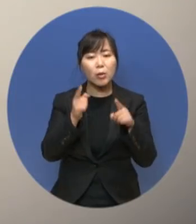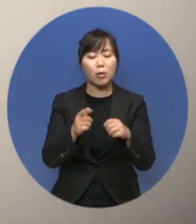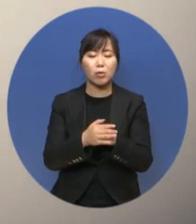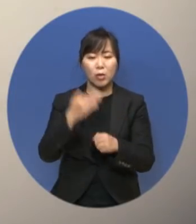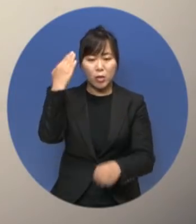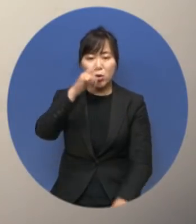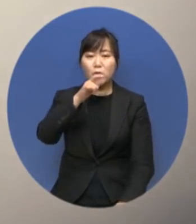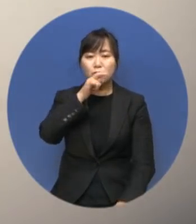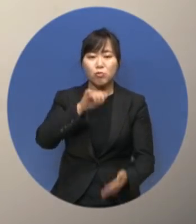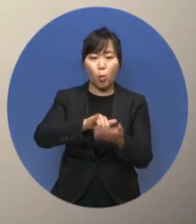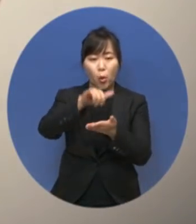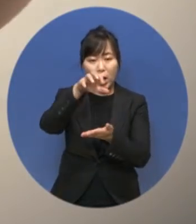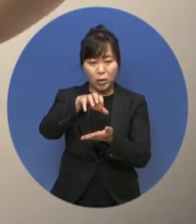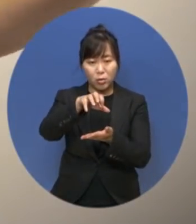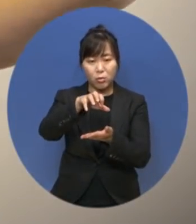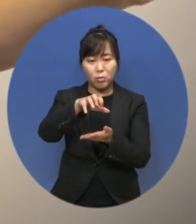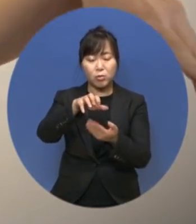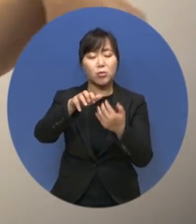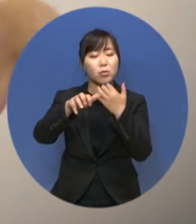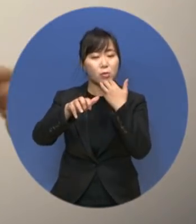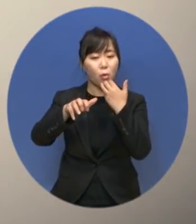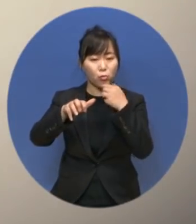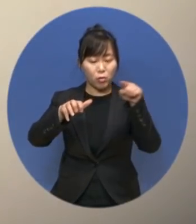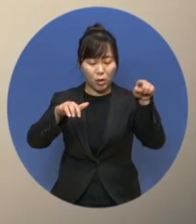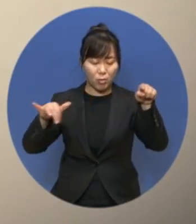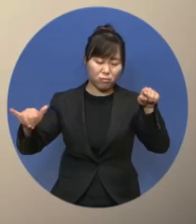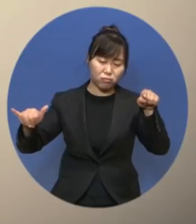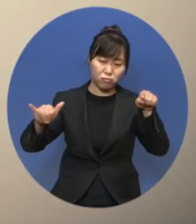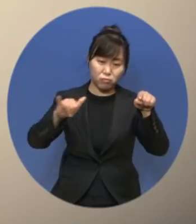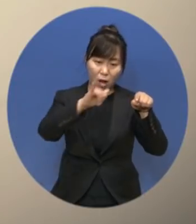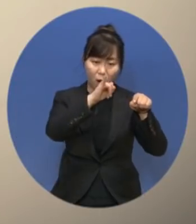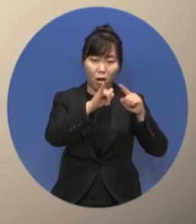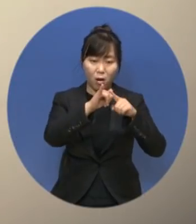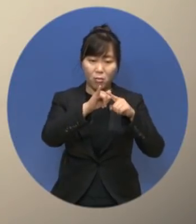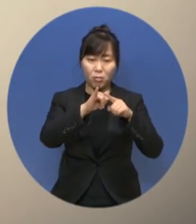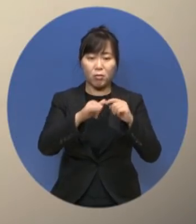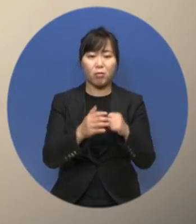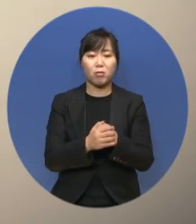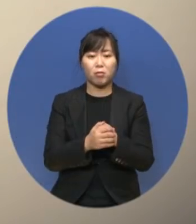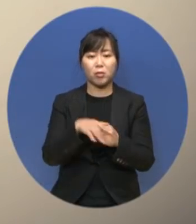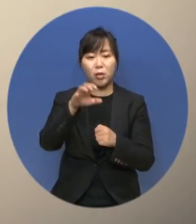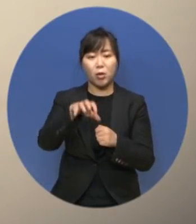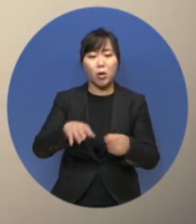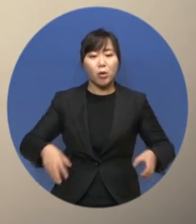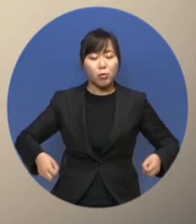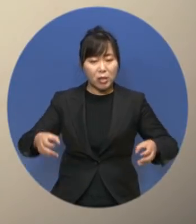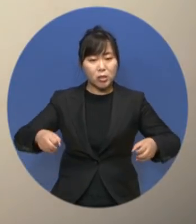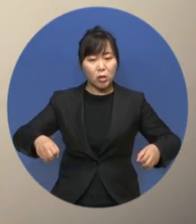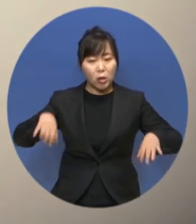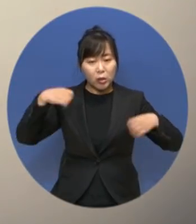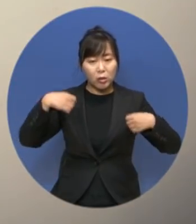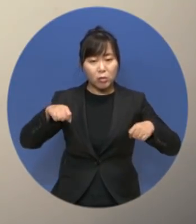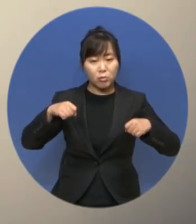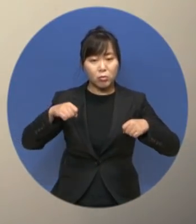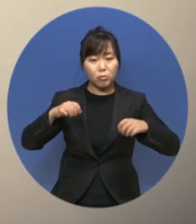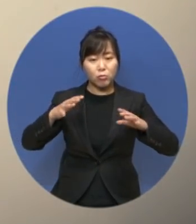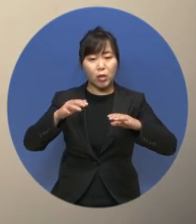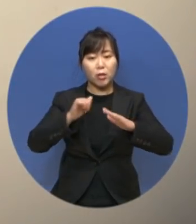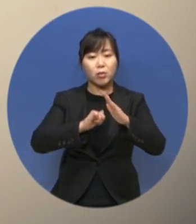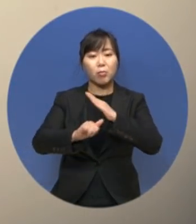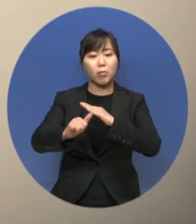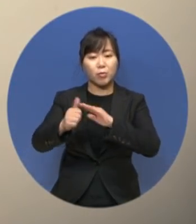그 여수공항에서 서울로 가는 비행기를 탔는데 거기서 휠체어 댄스 국가대표 선수를 만났어요,